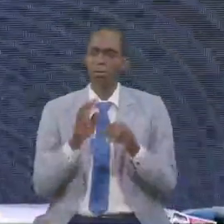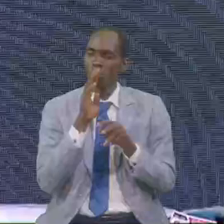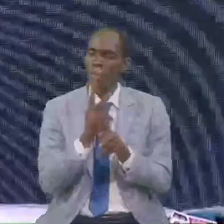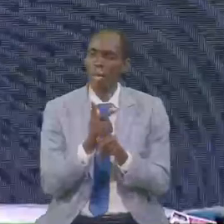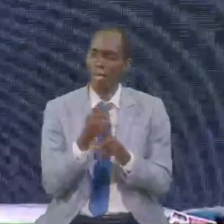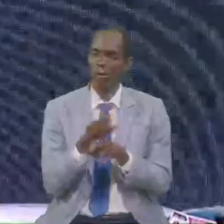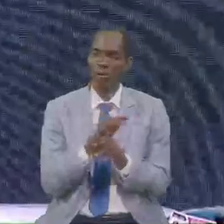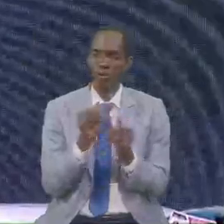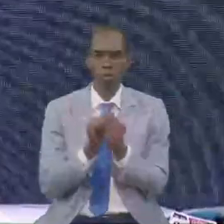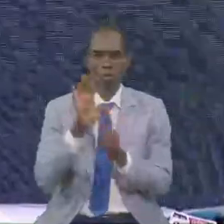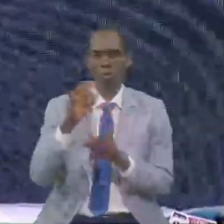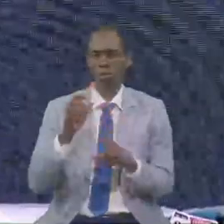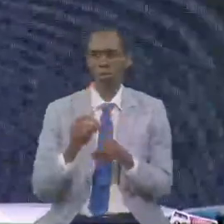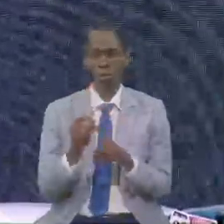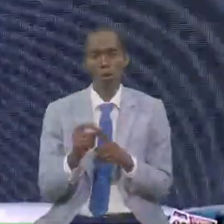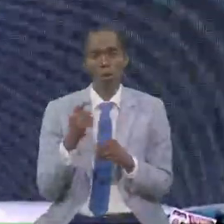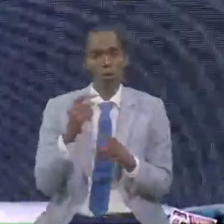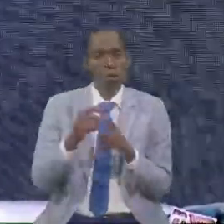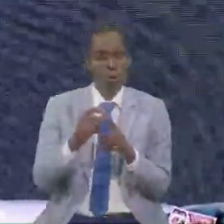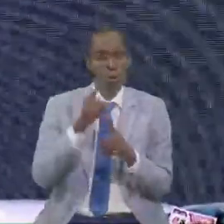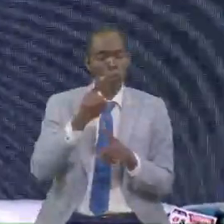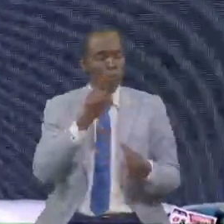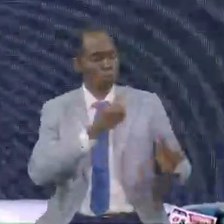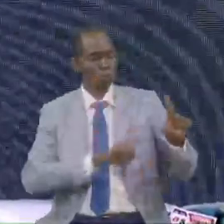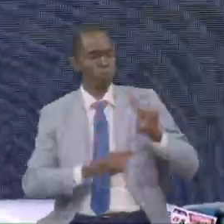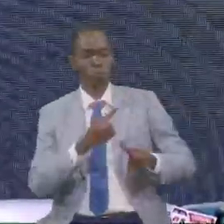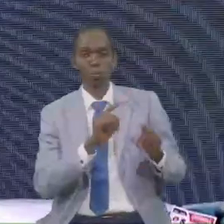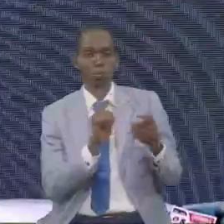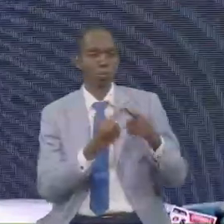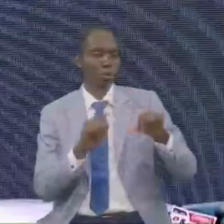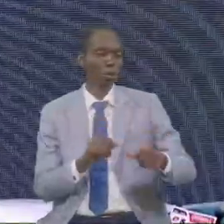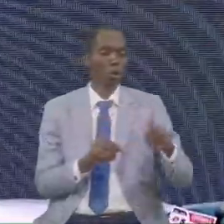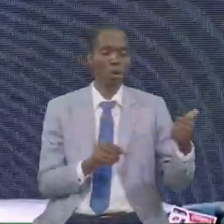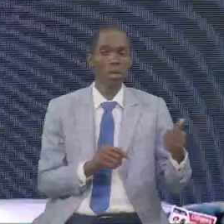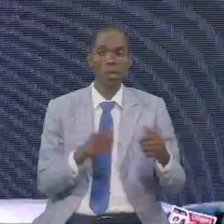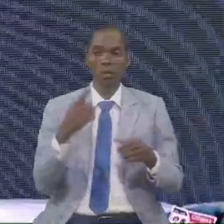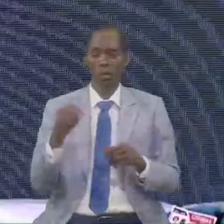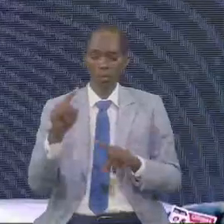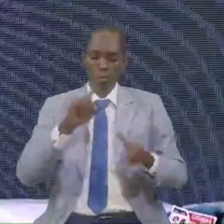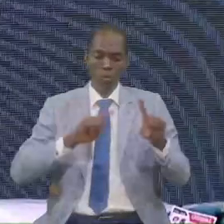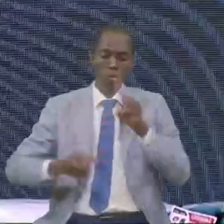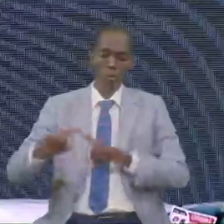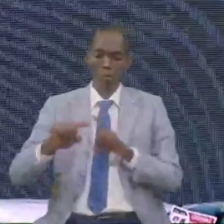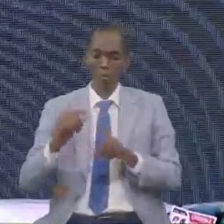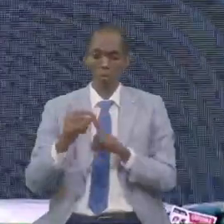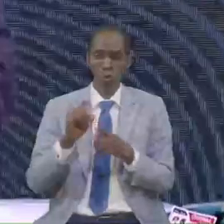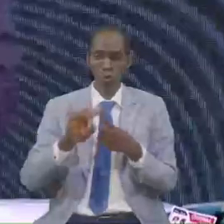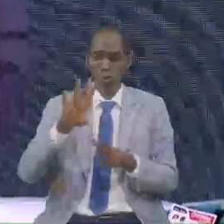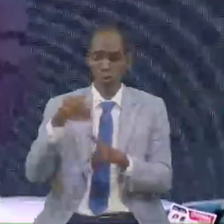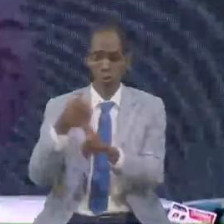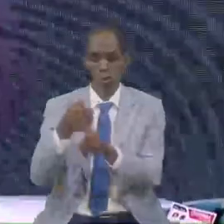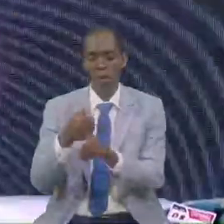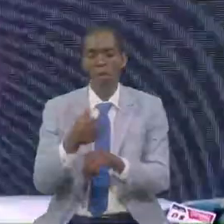Veille sur tes paroles. Les paroles que tu adresses aux autres. Les paroles que tu t'adresses à